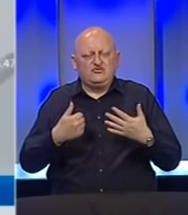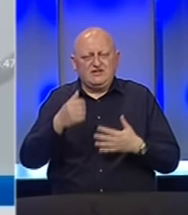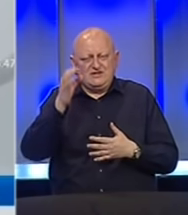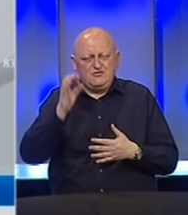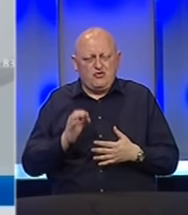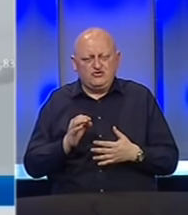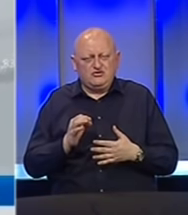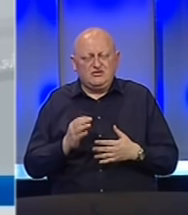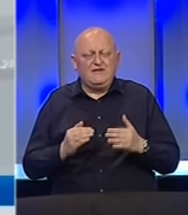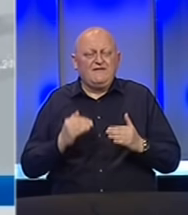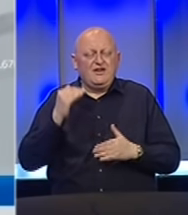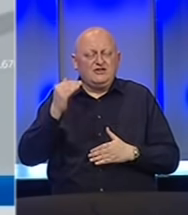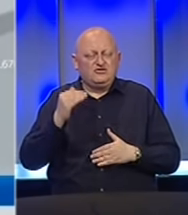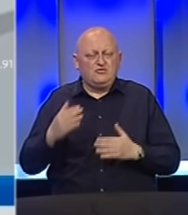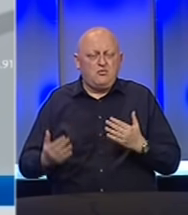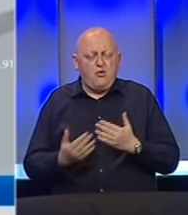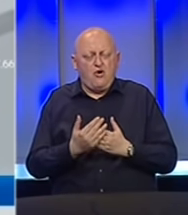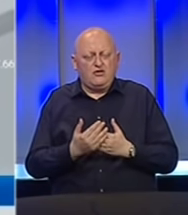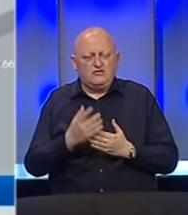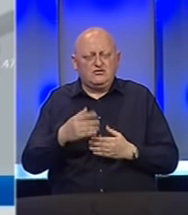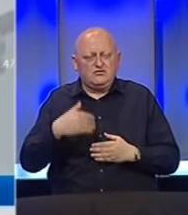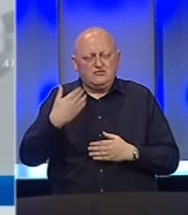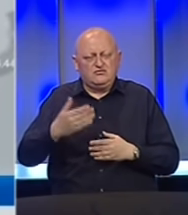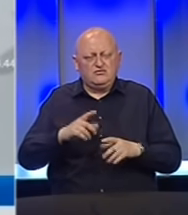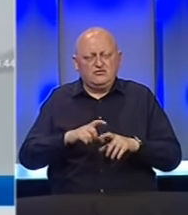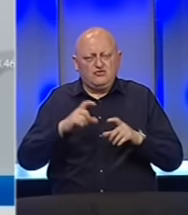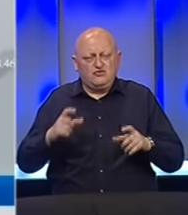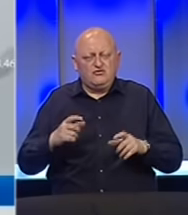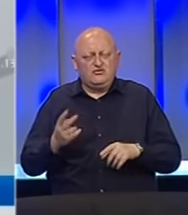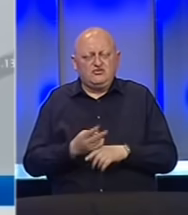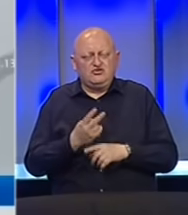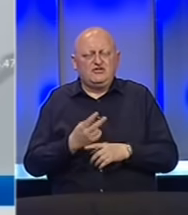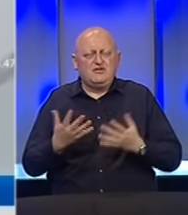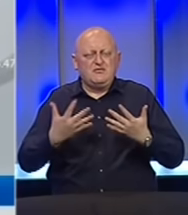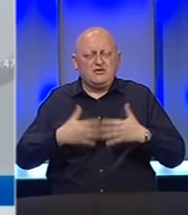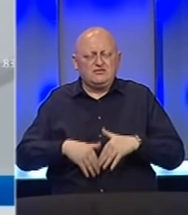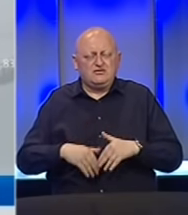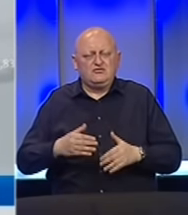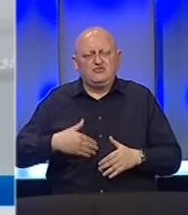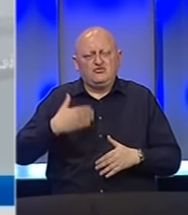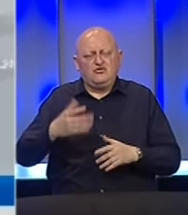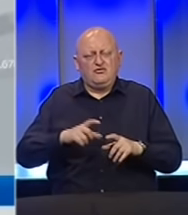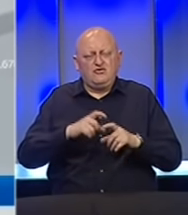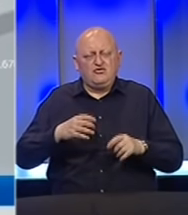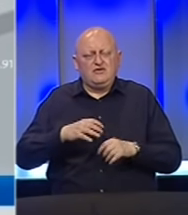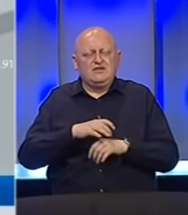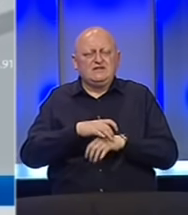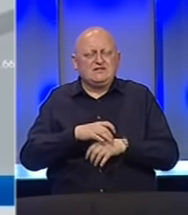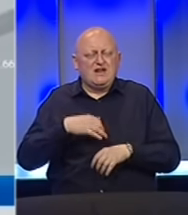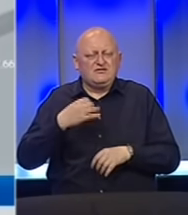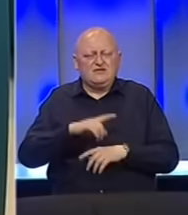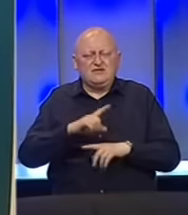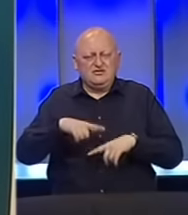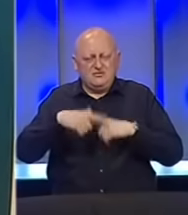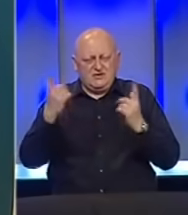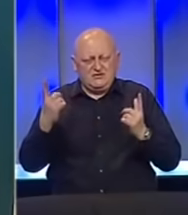60%. Veći, ponavljam, jel dodajte dugove javnih državnih preduzeća, dodajte dug zdravstva pa će vam sve biti